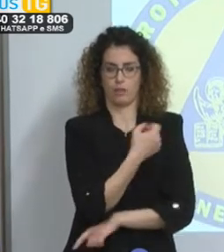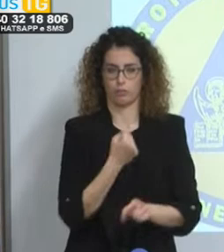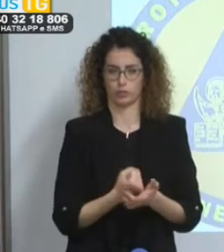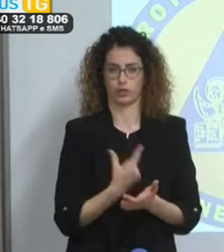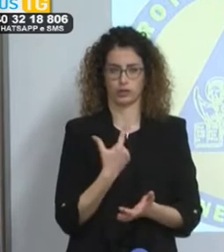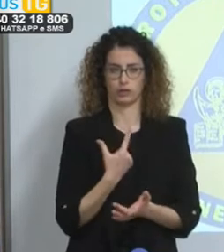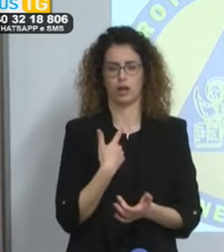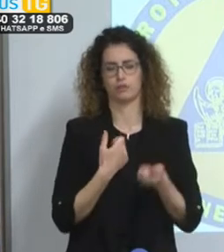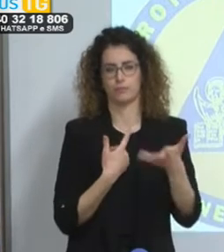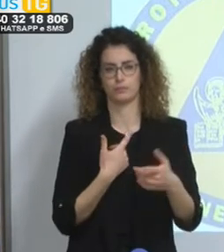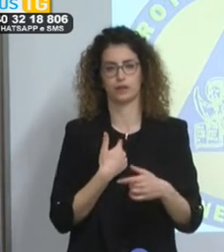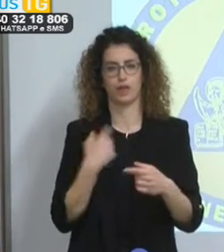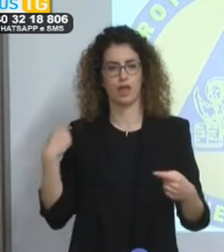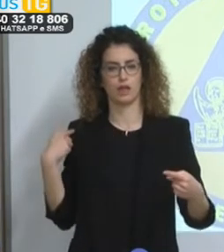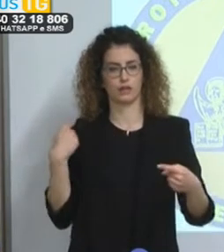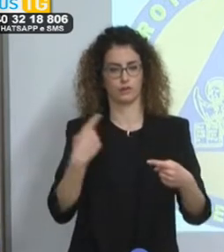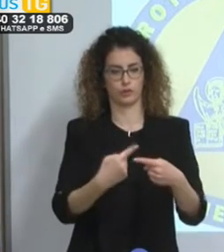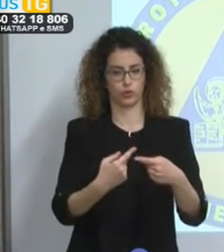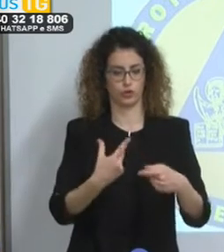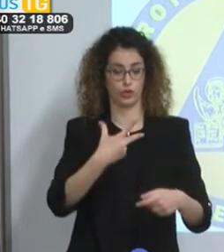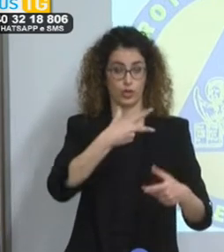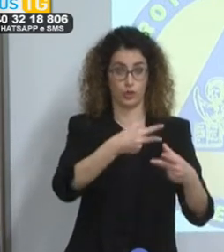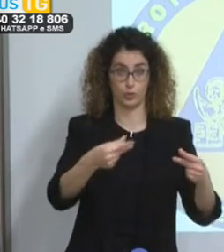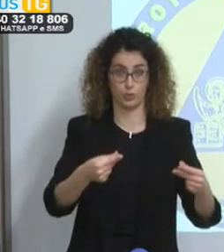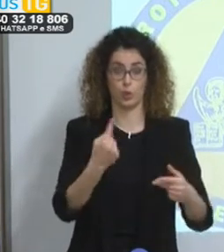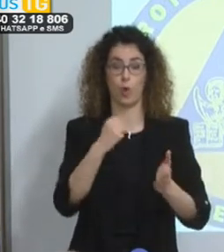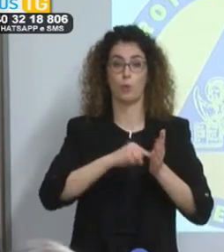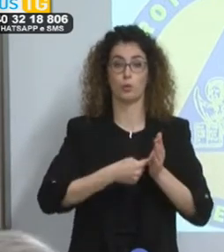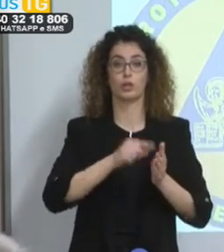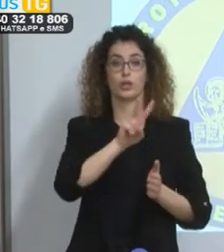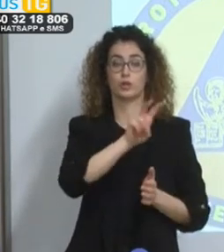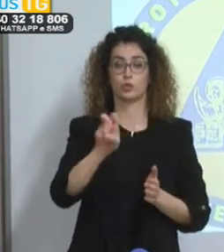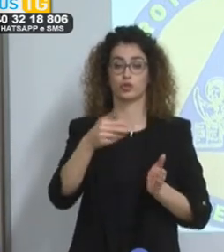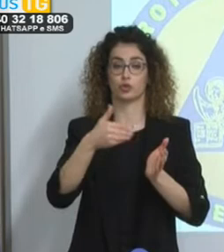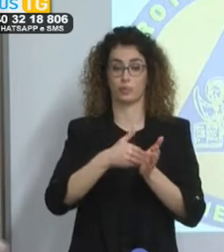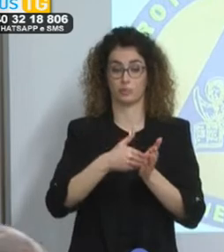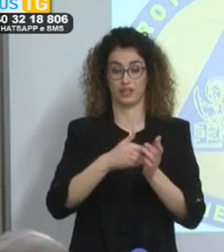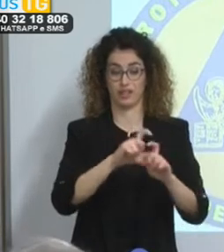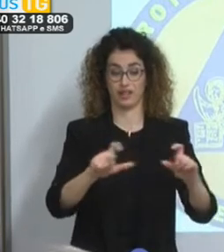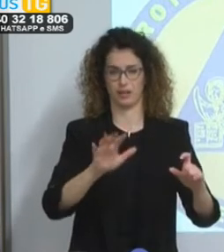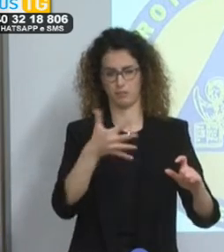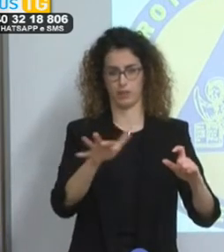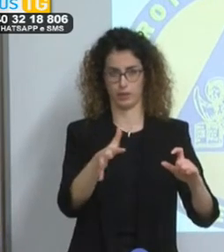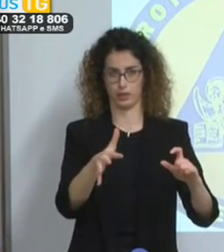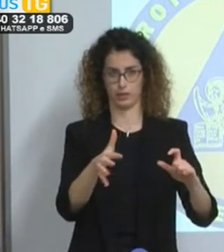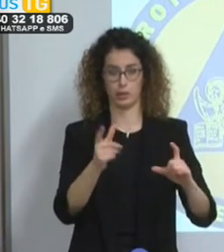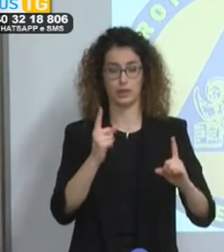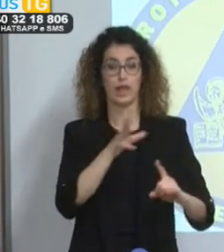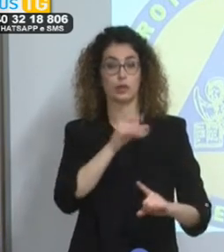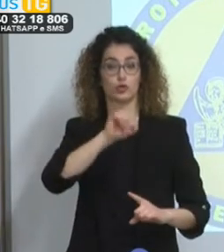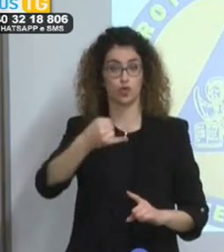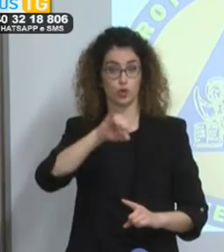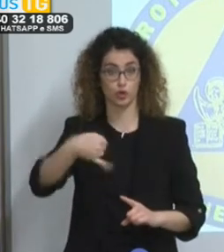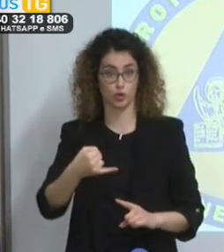dato, ad oggi noi abbiamo inoculato 1.200.000 dosi, più o meno. Se fossero stati tutti Johnson &